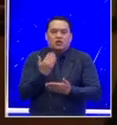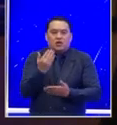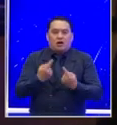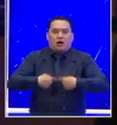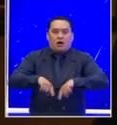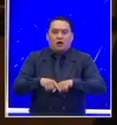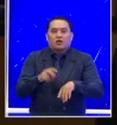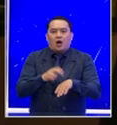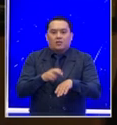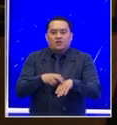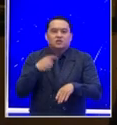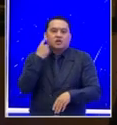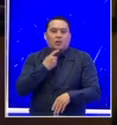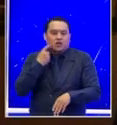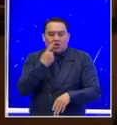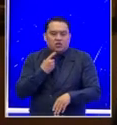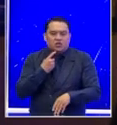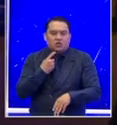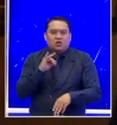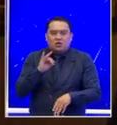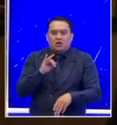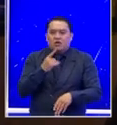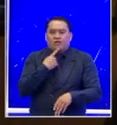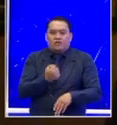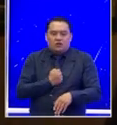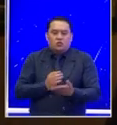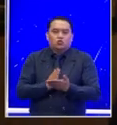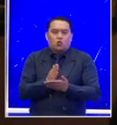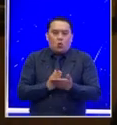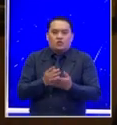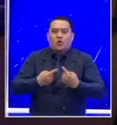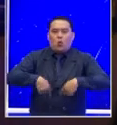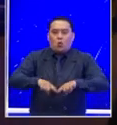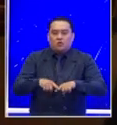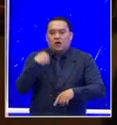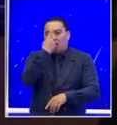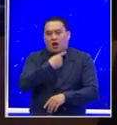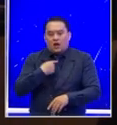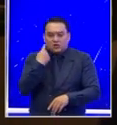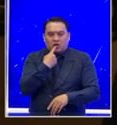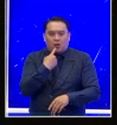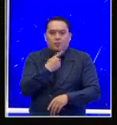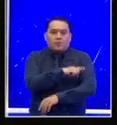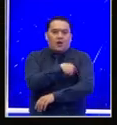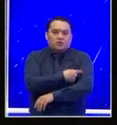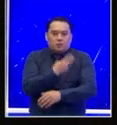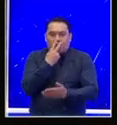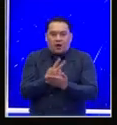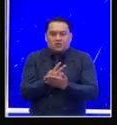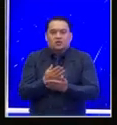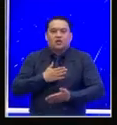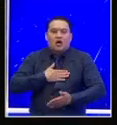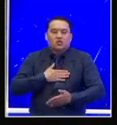организации, аптек, стоматологических клиник, военнослужащих, сотрудников правоохранительных органов, лиц, направляющихся по медицинским показаниям в